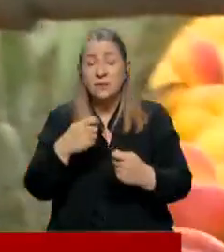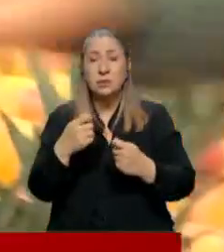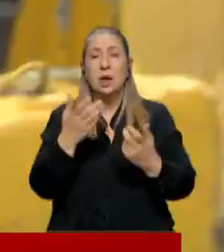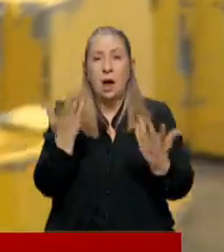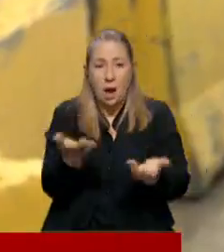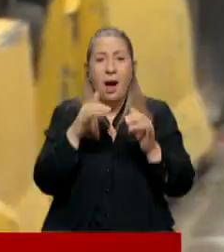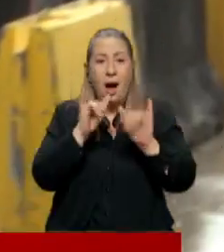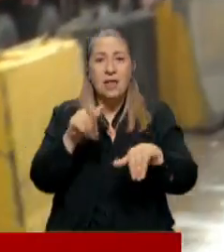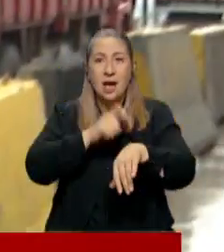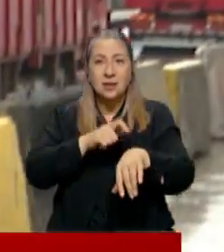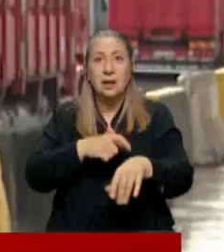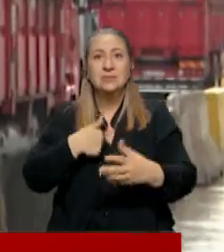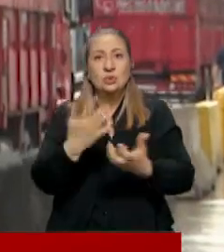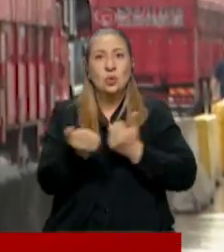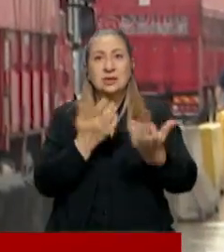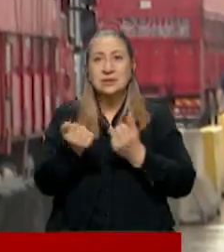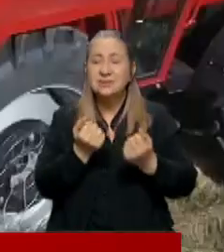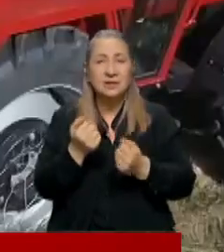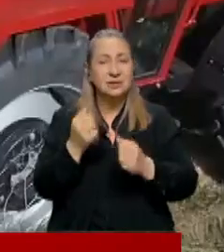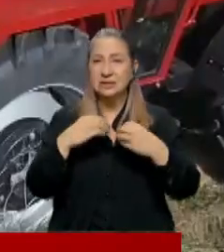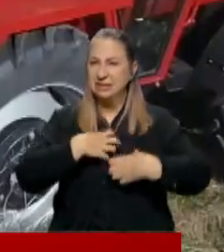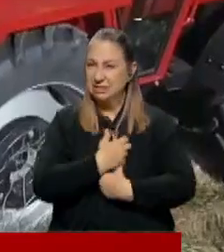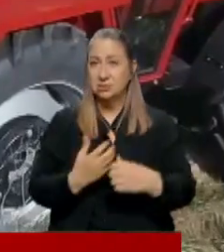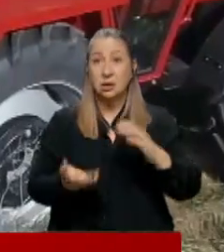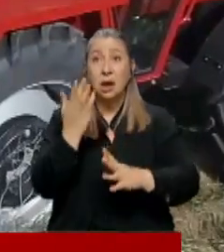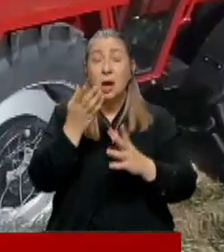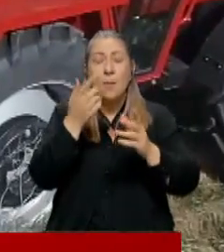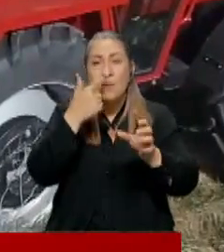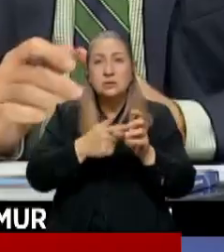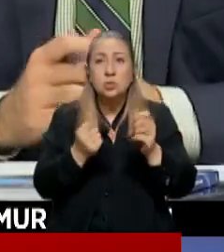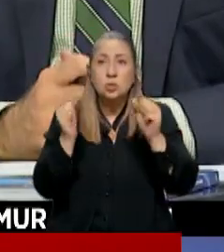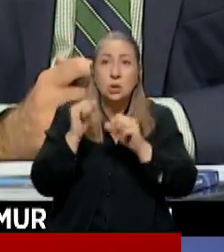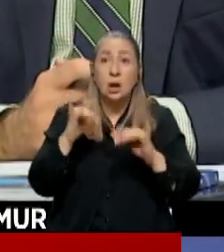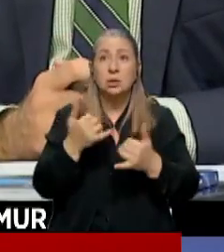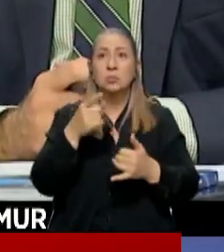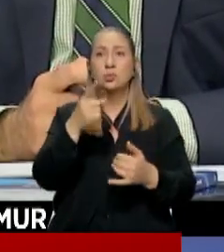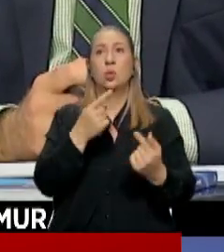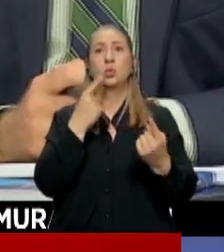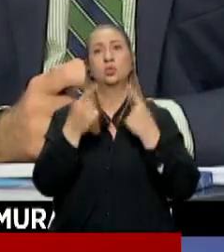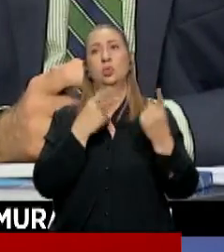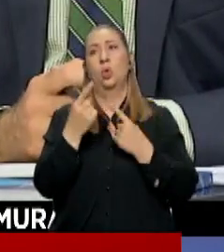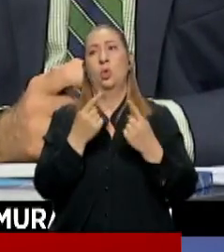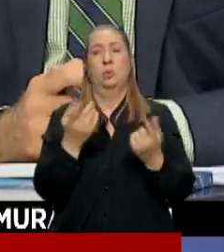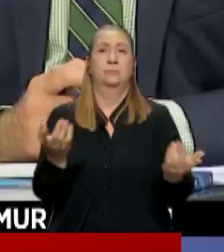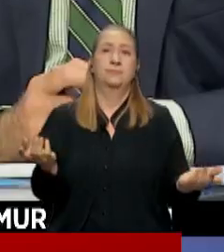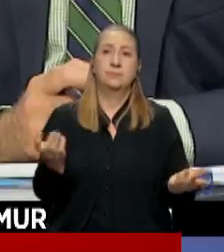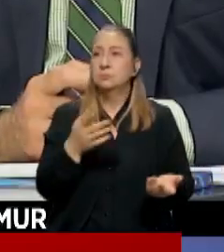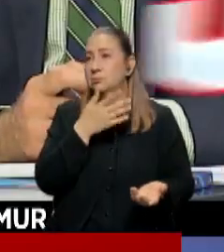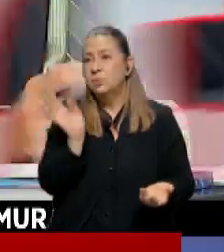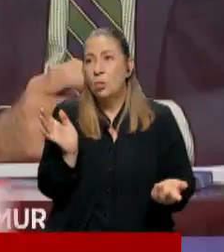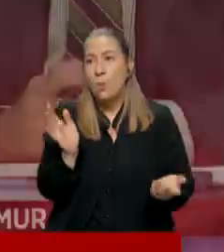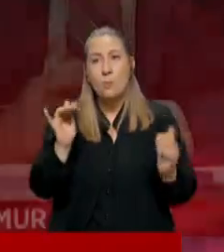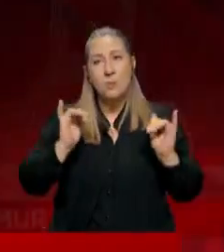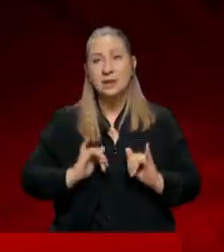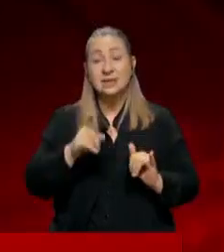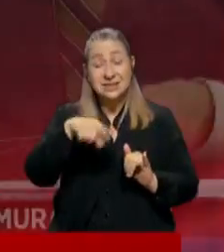de tüketicinin derdi katlandı. Ağırlaşan akaryakıt yükü orta sayfada. Şimdi bu da konuşuluyor. Yani bilmiyorum, açık